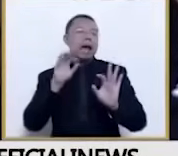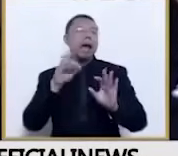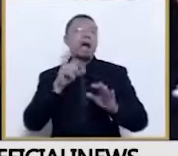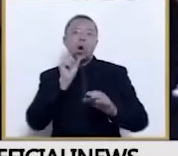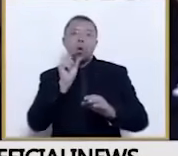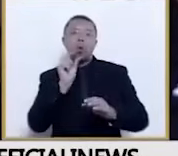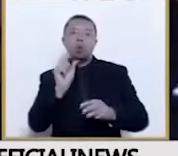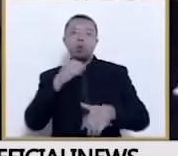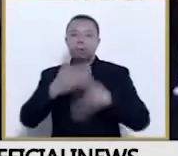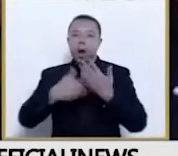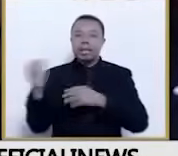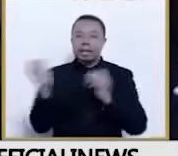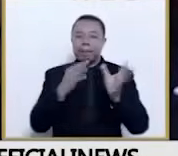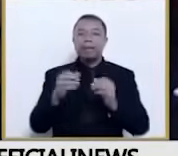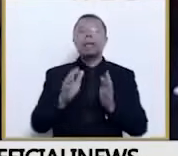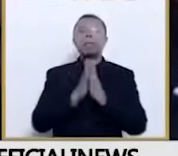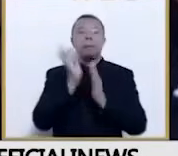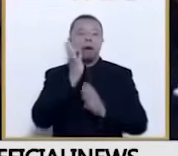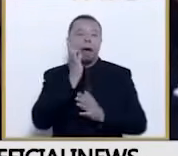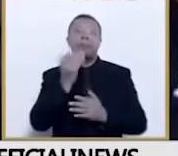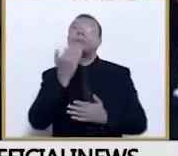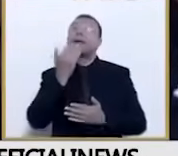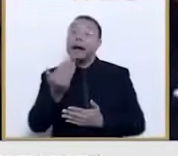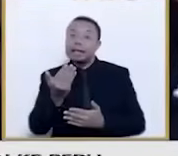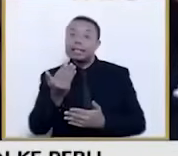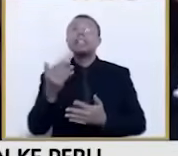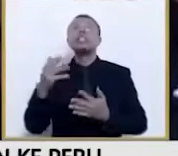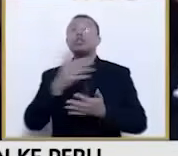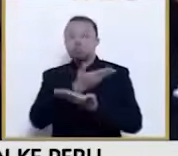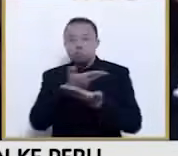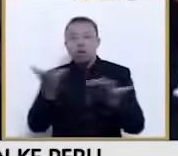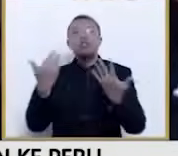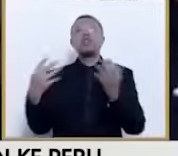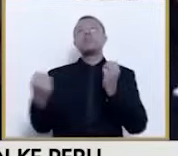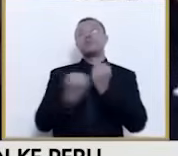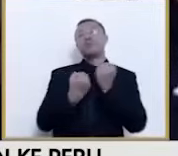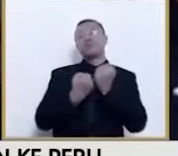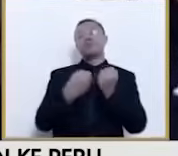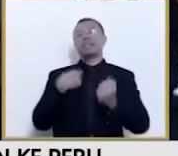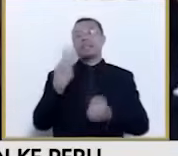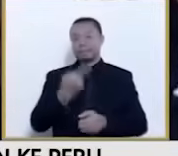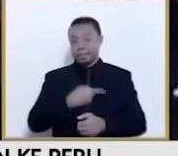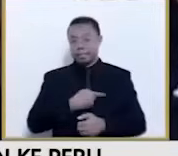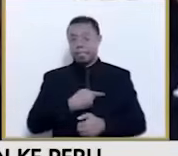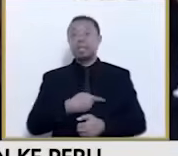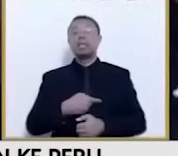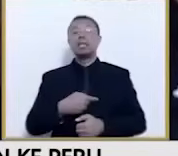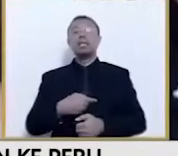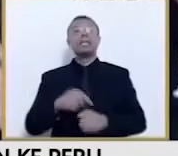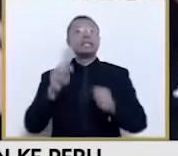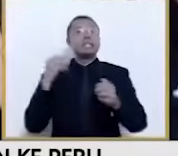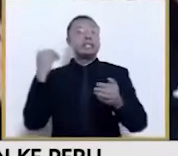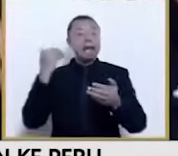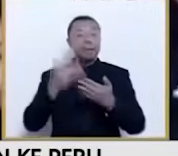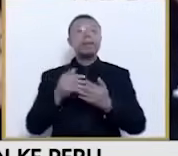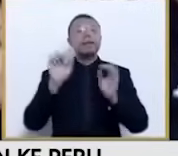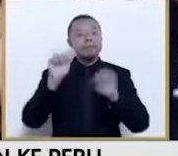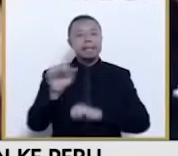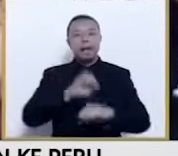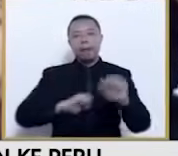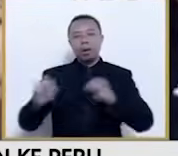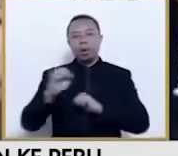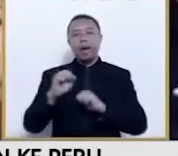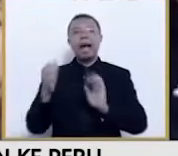kami mohon maaf. Dan terima kasih atas selama ini dukungan yang telah diberikan kepada kami sehingga